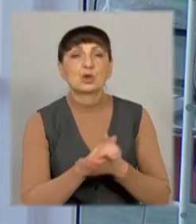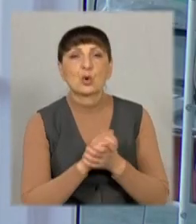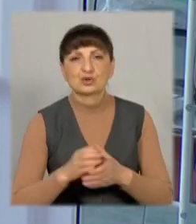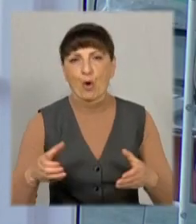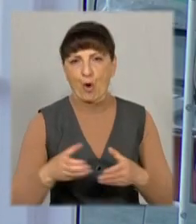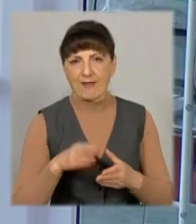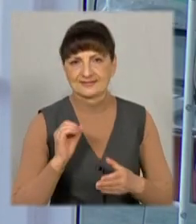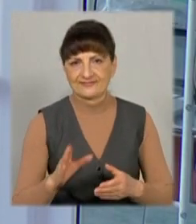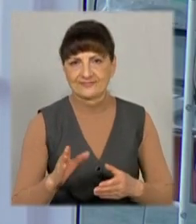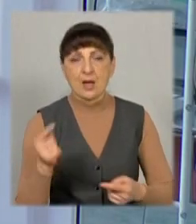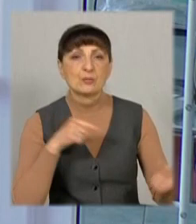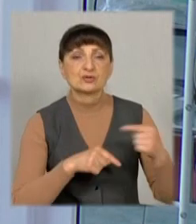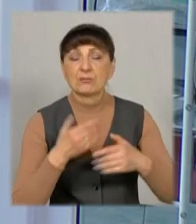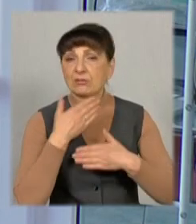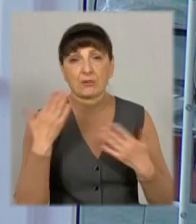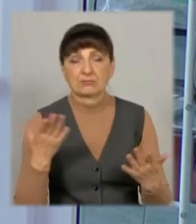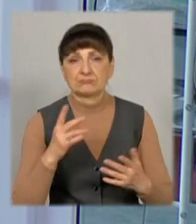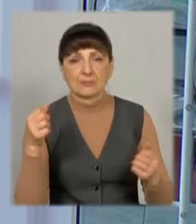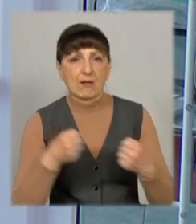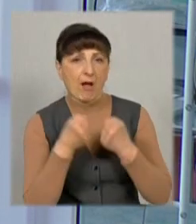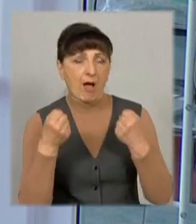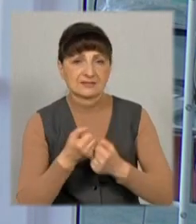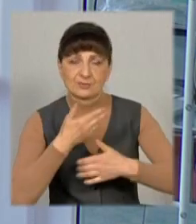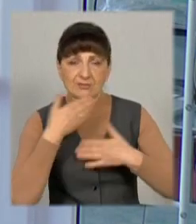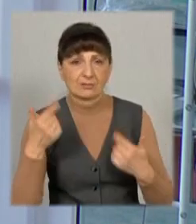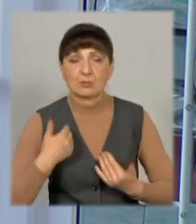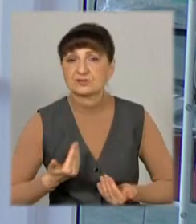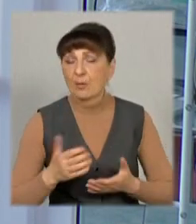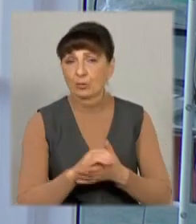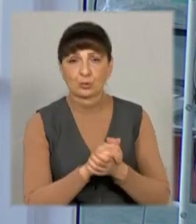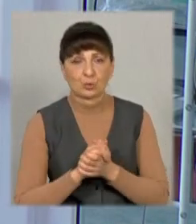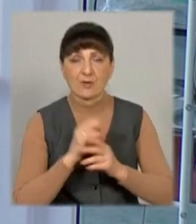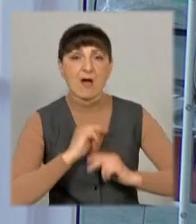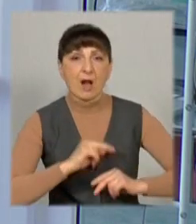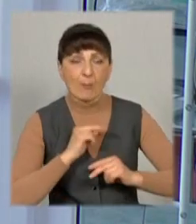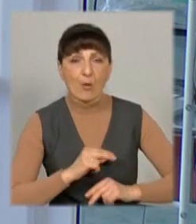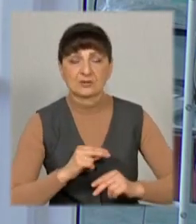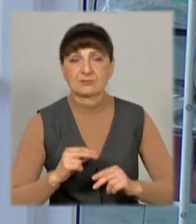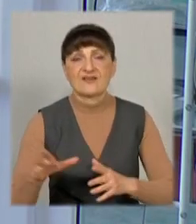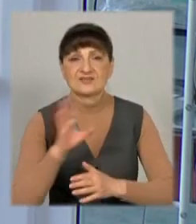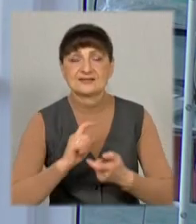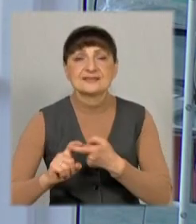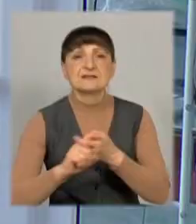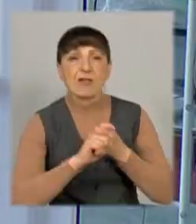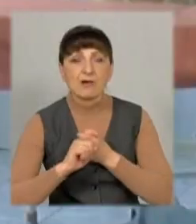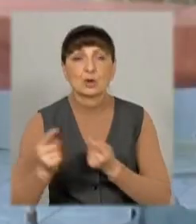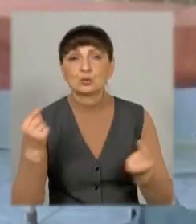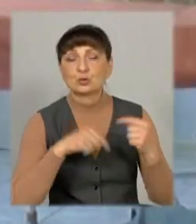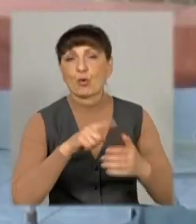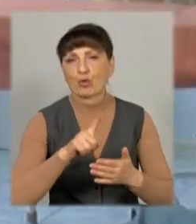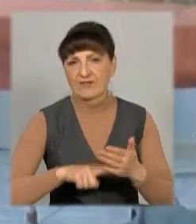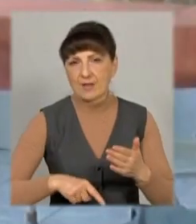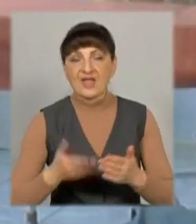коллективе. Между нами нет никаких распри. Мы живем дружно, работаем слаженно, друг другу доверяем. В